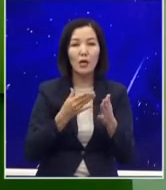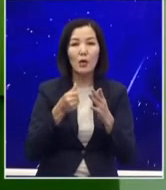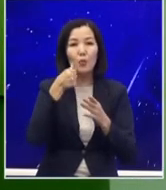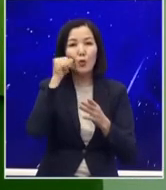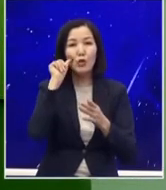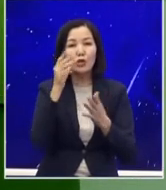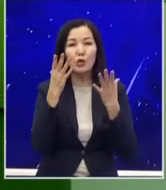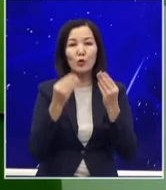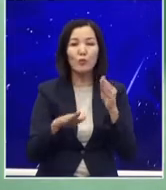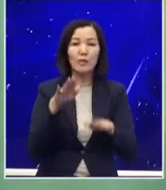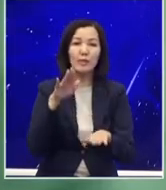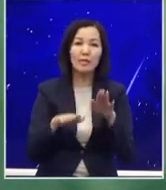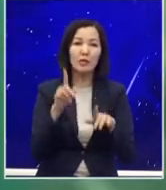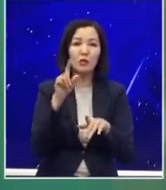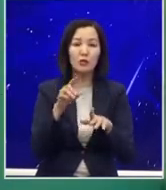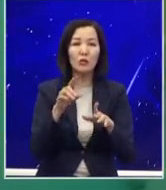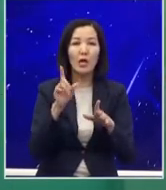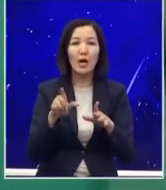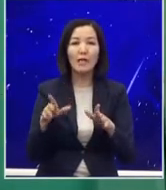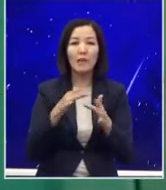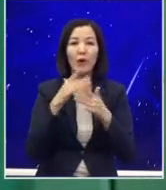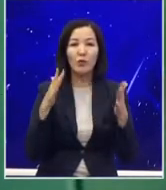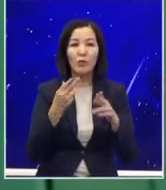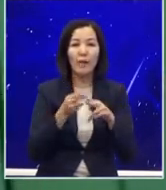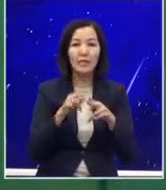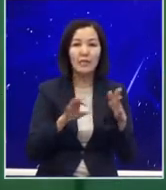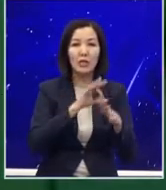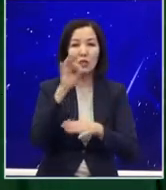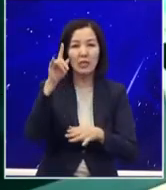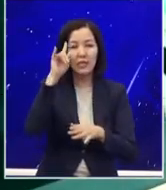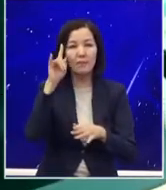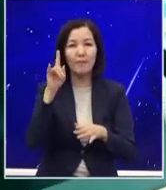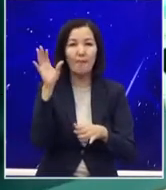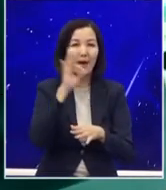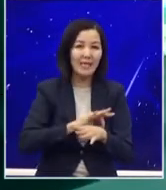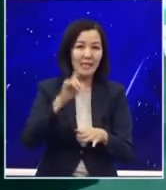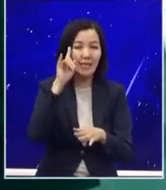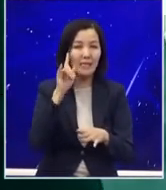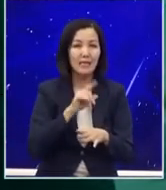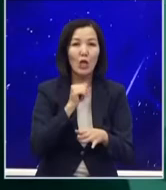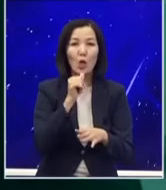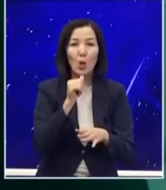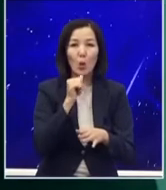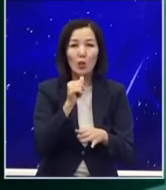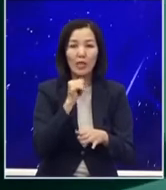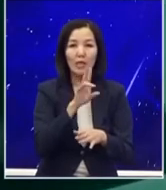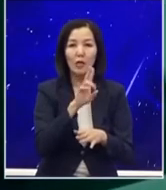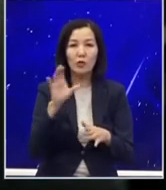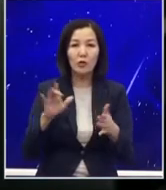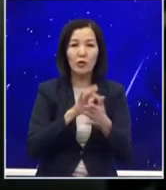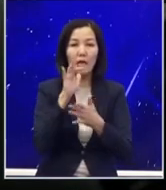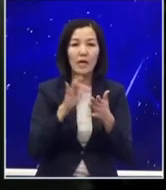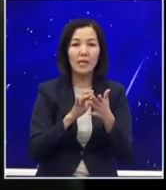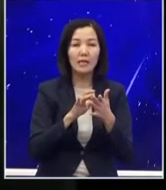кешегі күнмен салыстырғанда 100 адамға көп. Әсіресе Шығыс Қазақстан, Батыс Қазақстан, Қостанай облысы мен Нұр-Сұлтан